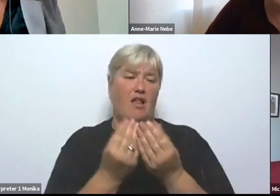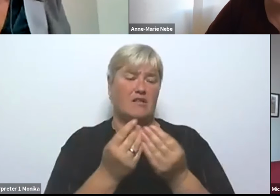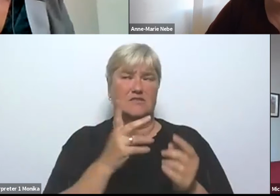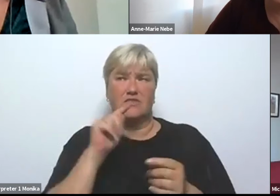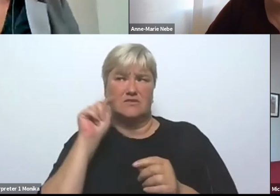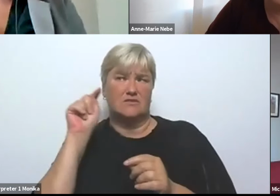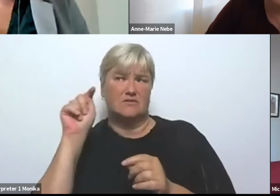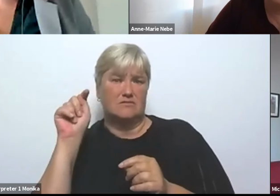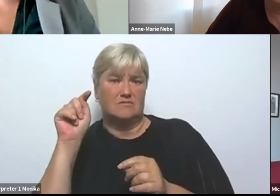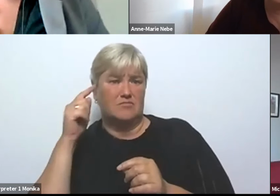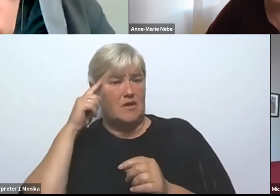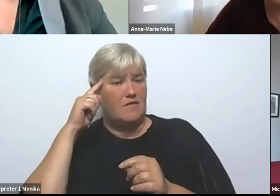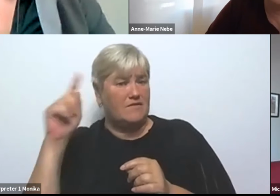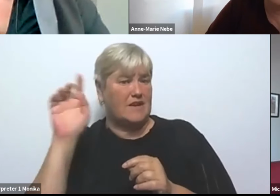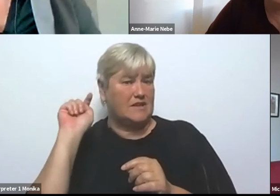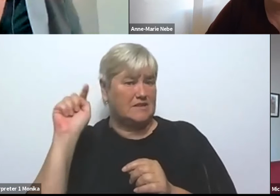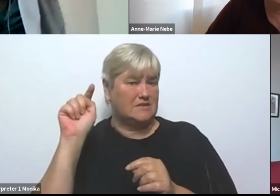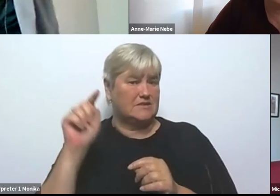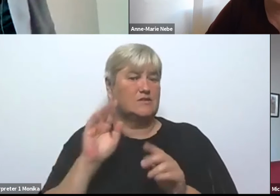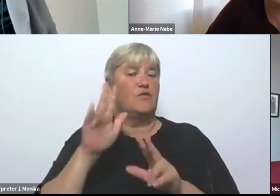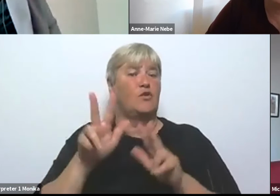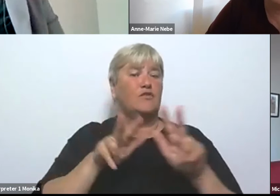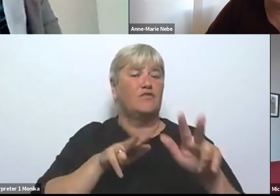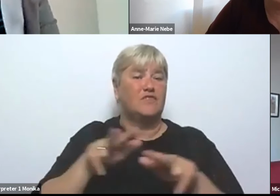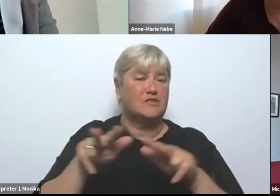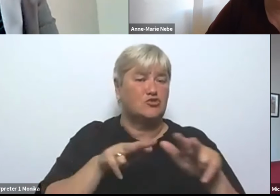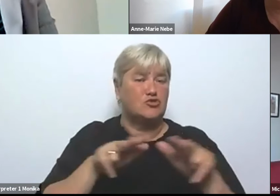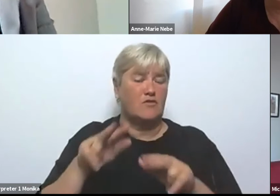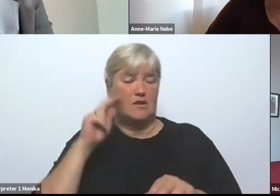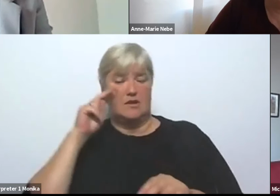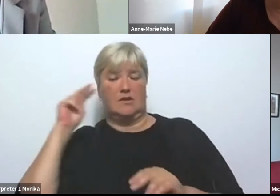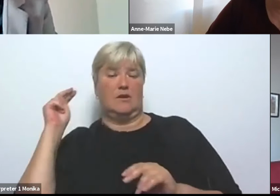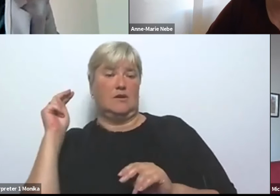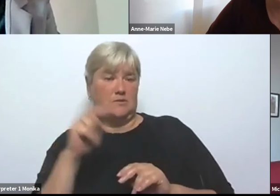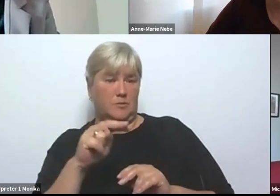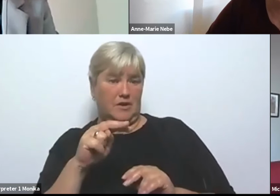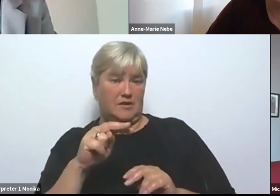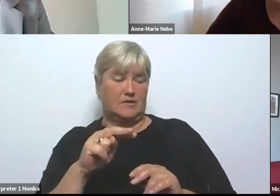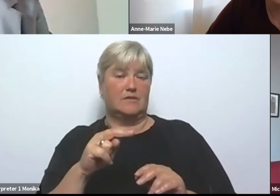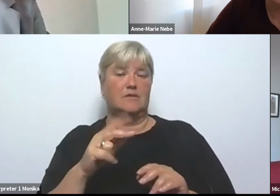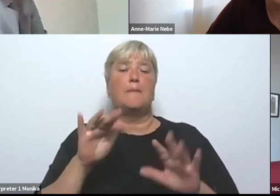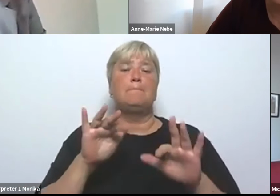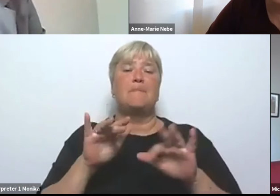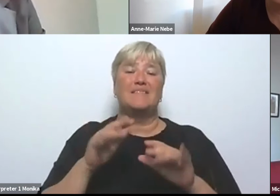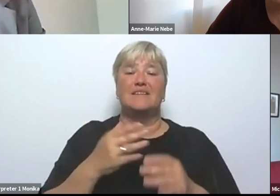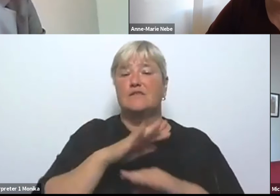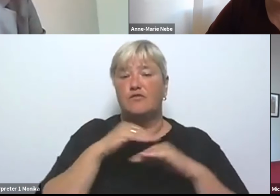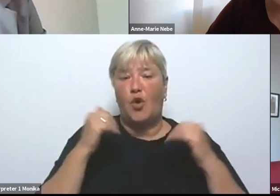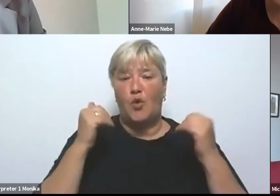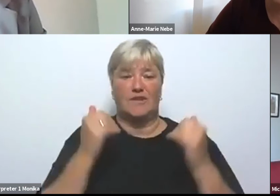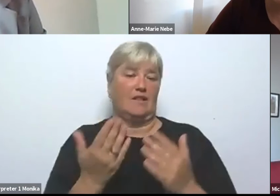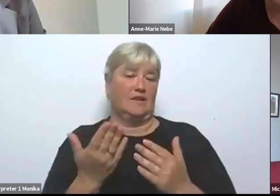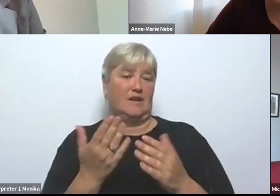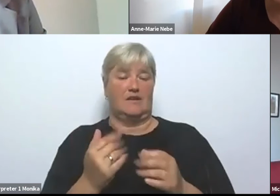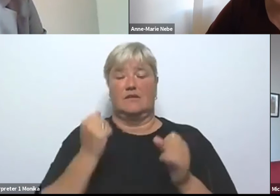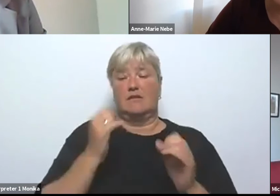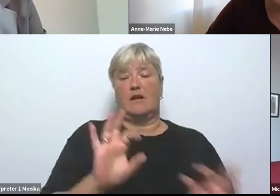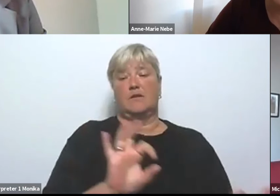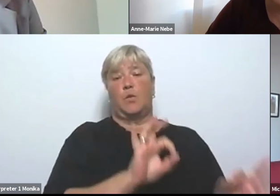weiß über solche Wirtschaftlichkeitsaspekte, die Bedienfreundlichkeit mit sich bringen, kann man übertragen